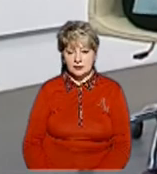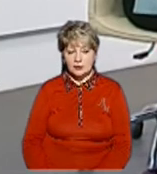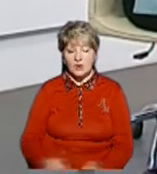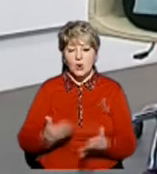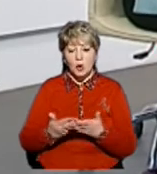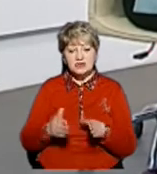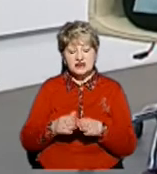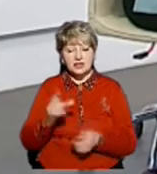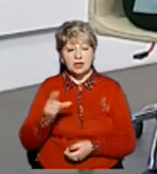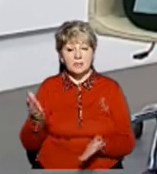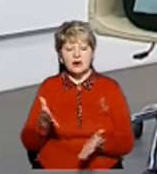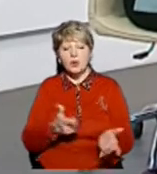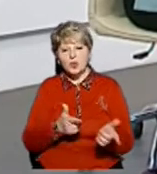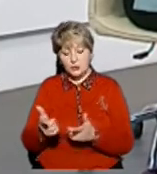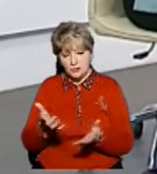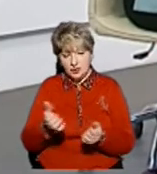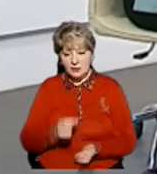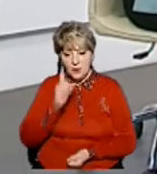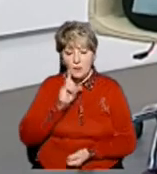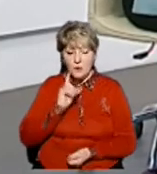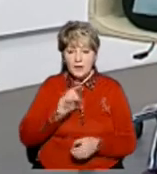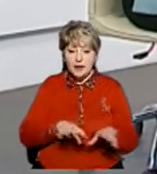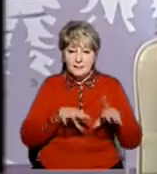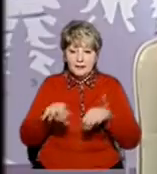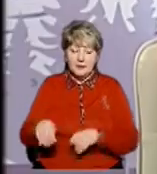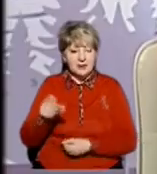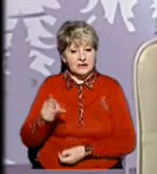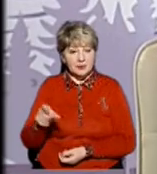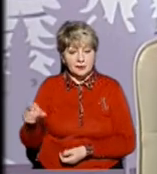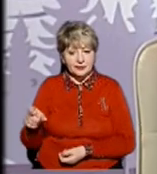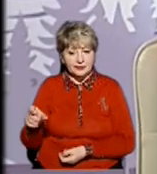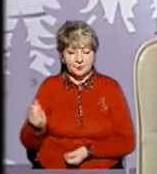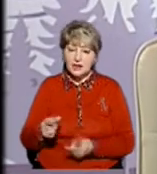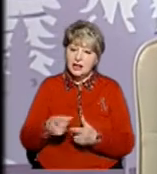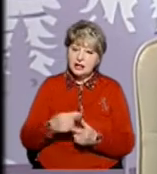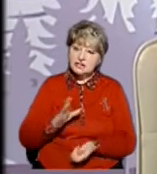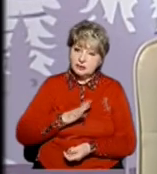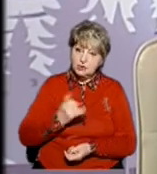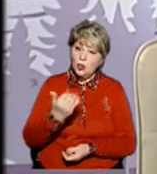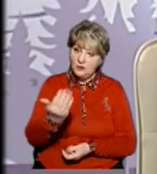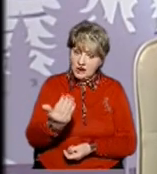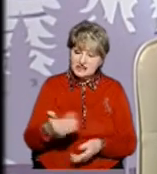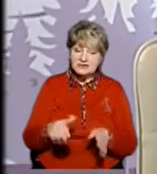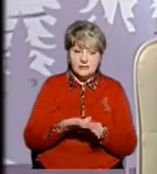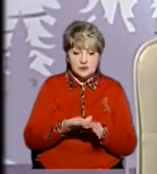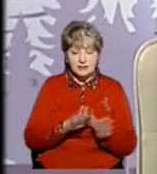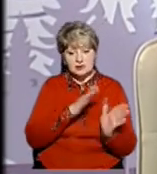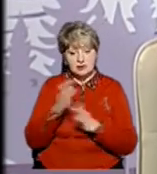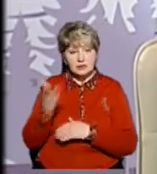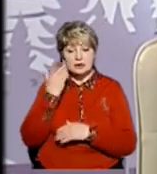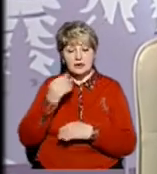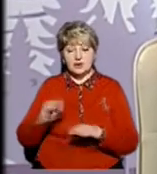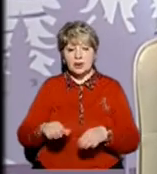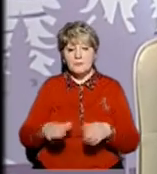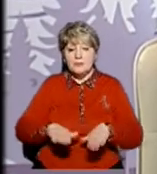Ось такі люди, які готові прийняти в себе тимчасово переміщених осіб. Пані Людмила, чи були у вас такі випадки, коли пропонували віддати